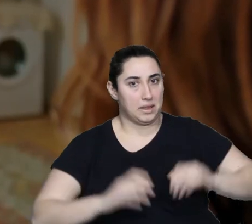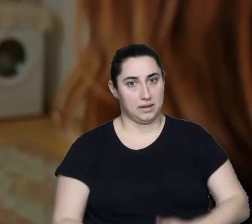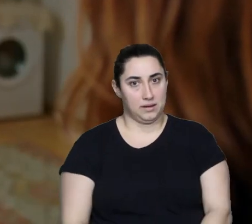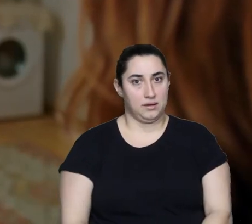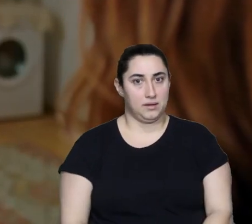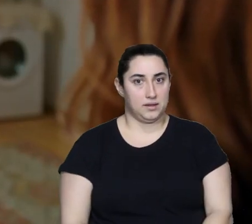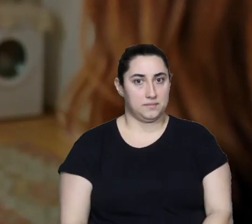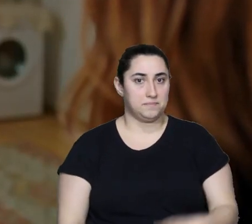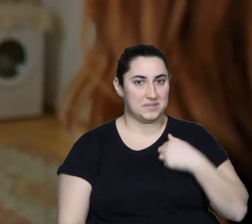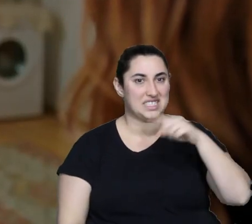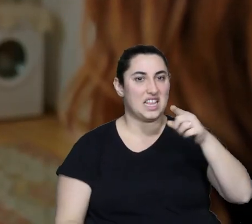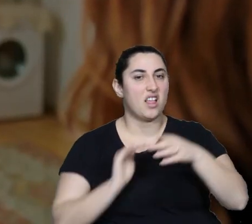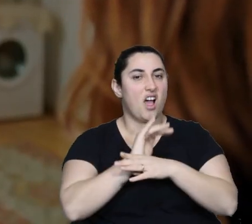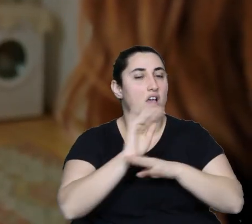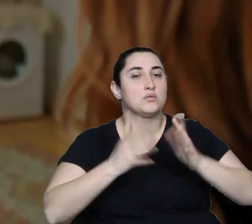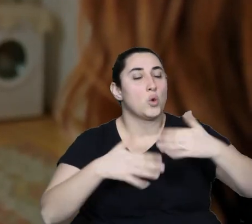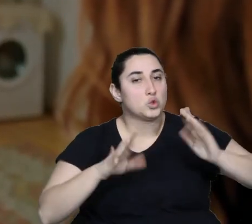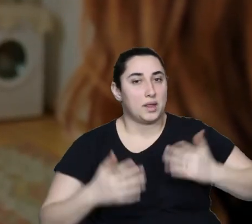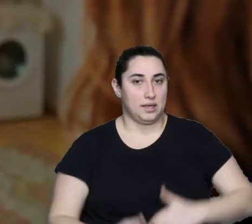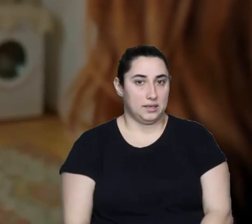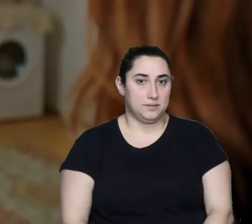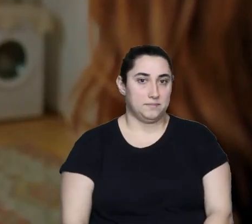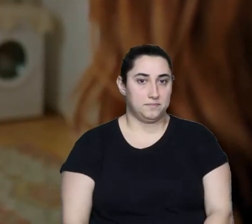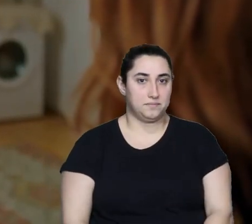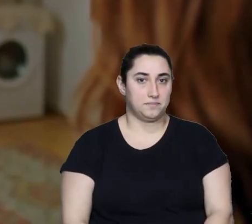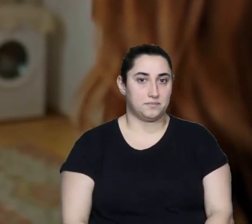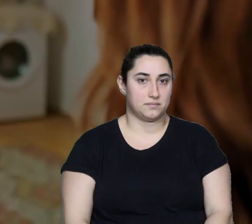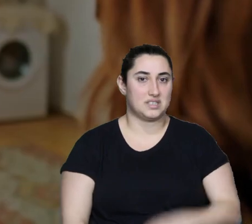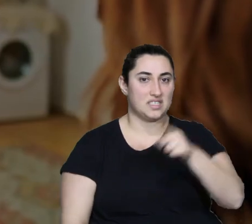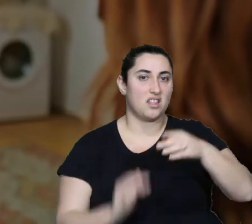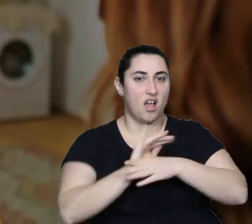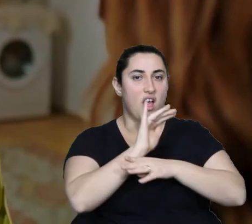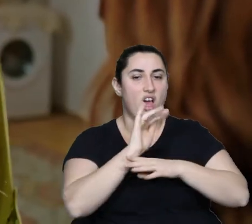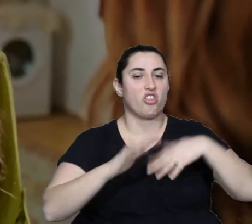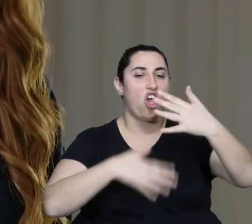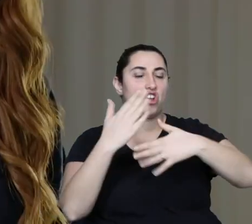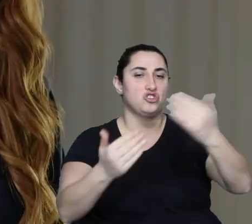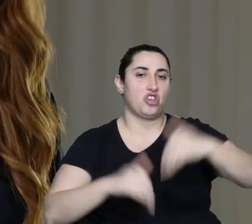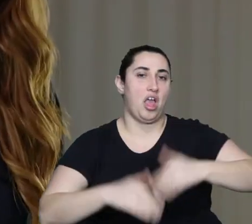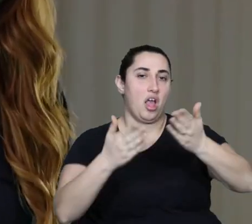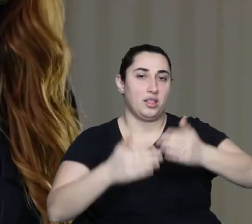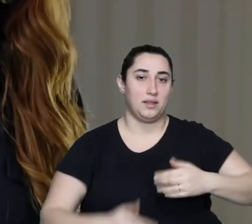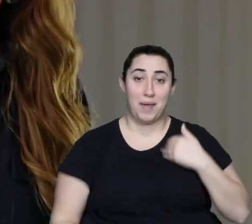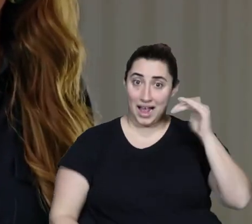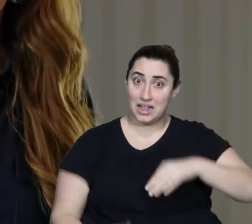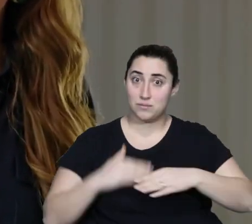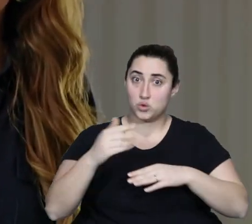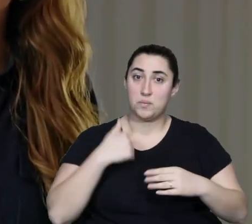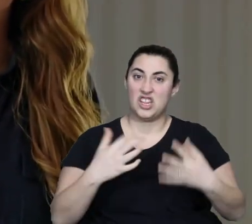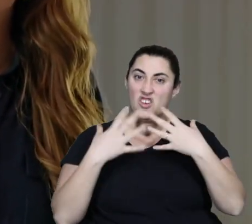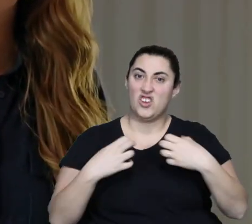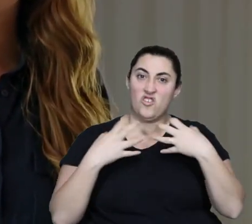yapmadık. Biz senin hayatını alt üst etmedik. Senin hayatın zaten öyleydi. Geldiğimden beri